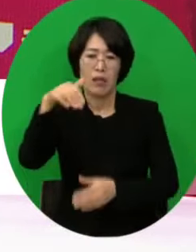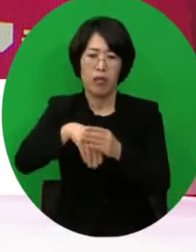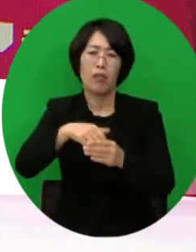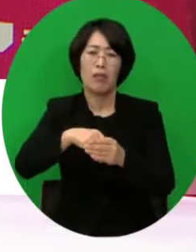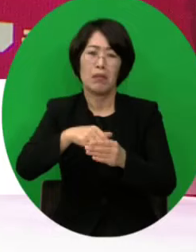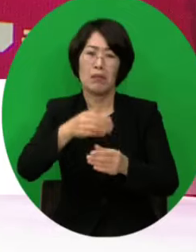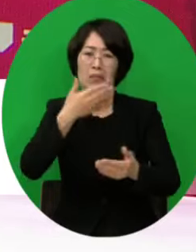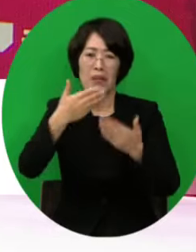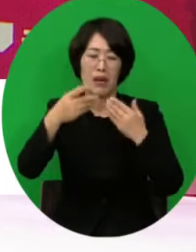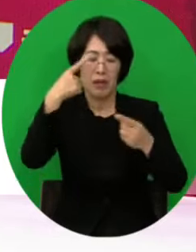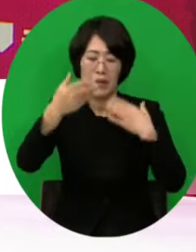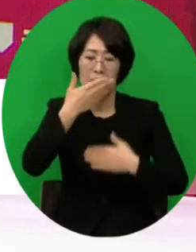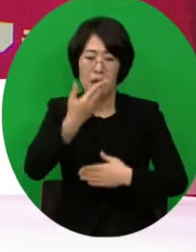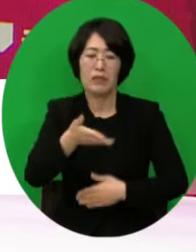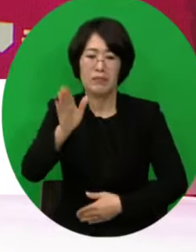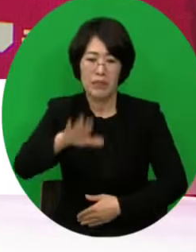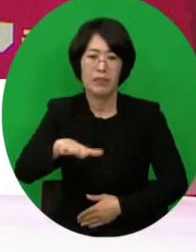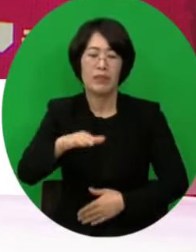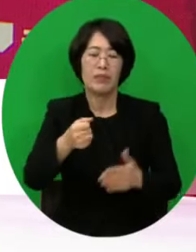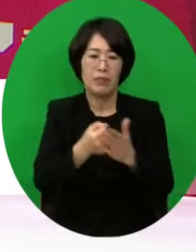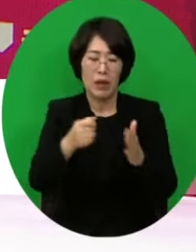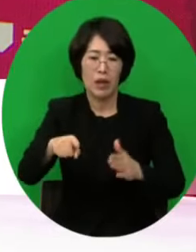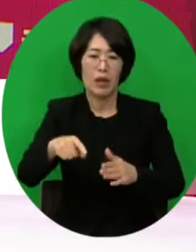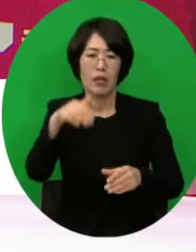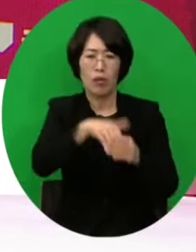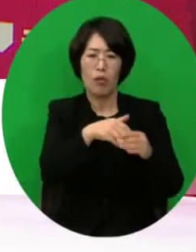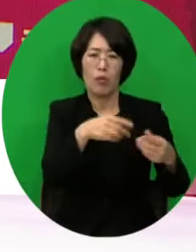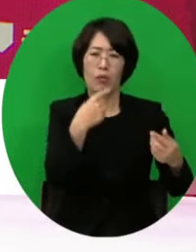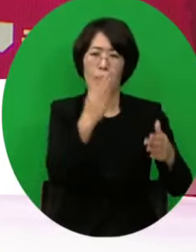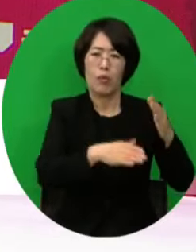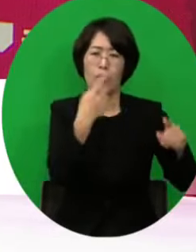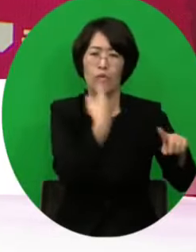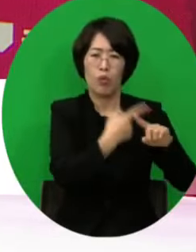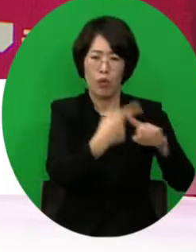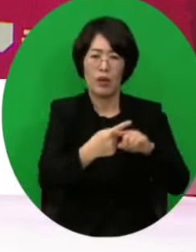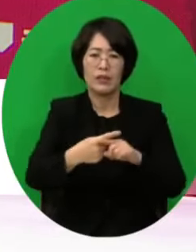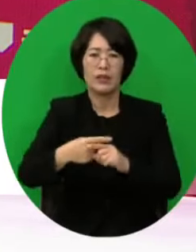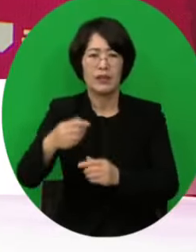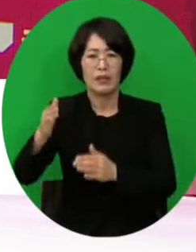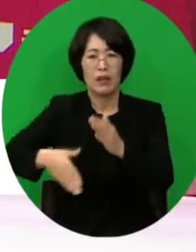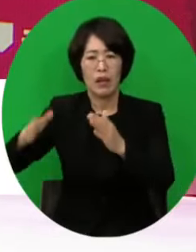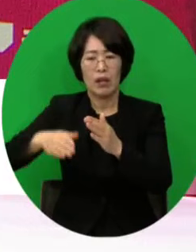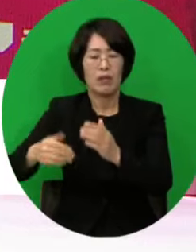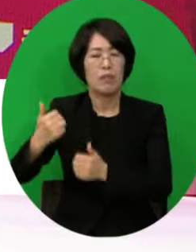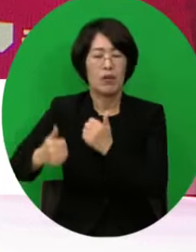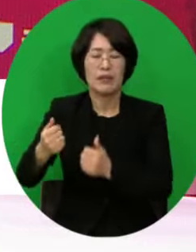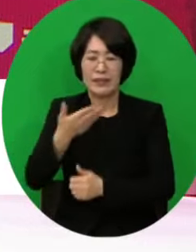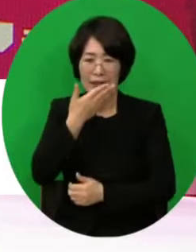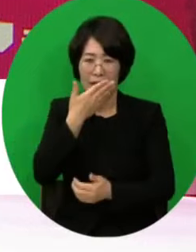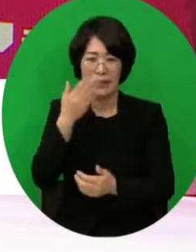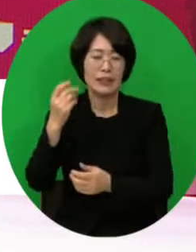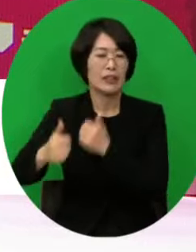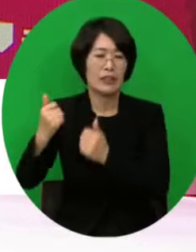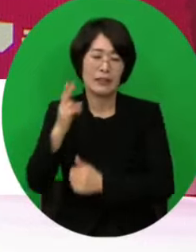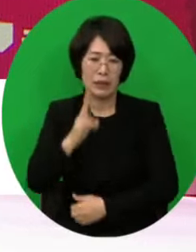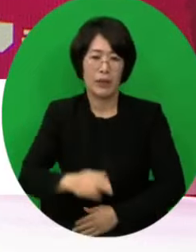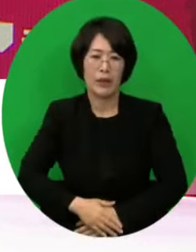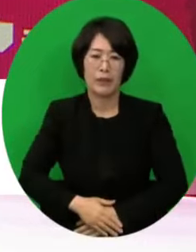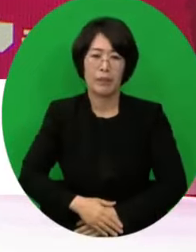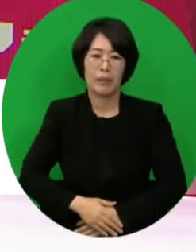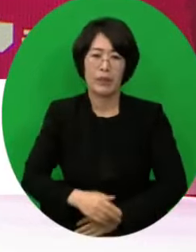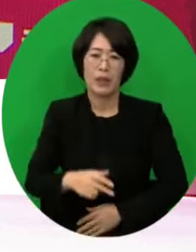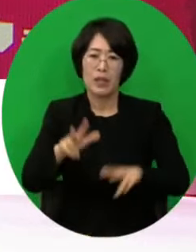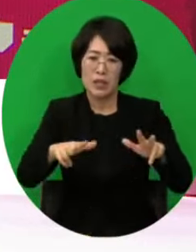공천 과정에 본 선거만큼 치열했던 곳 가운데 한 곳인데요. 3선에 도전했던 현역 국회의원을 이기고